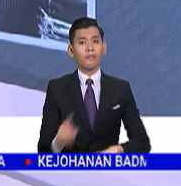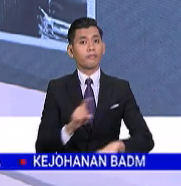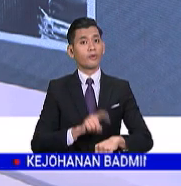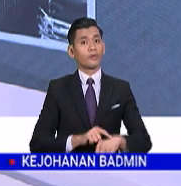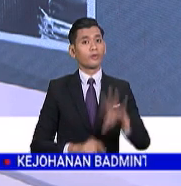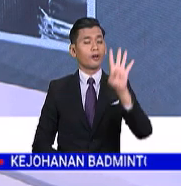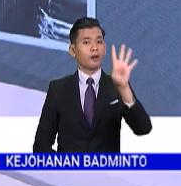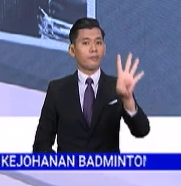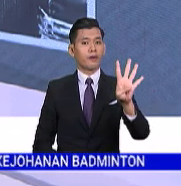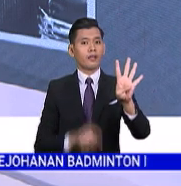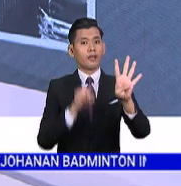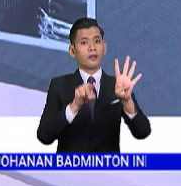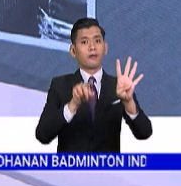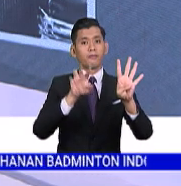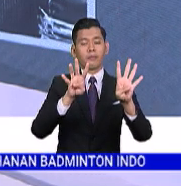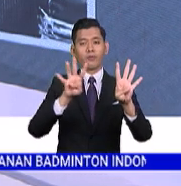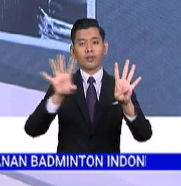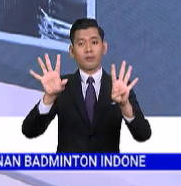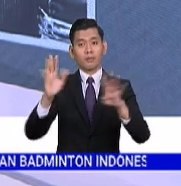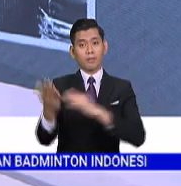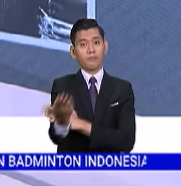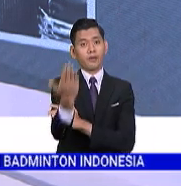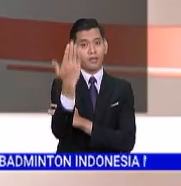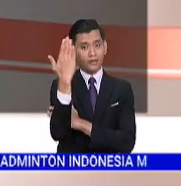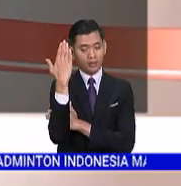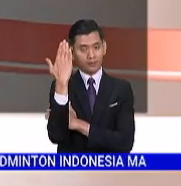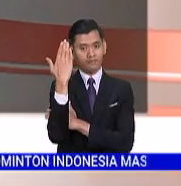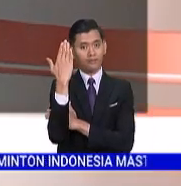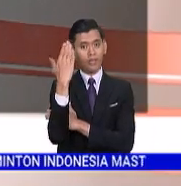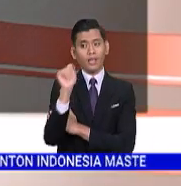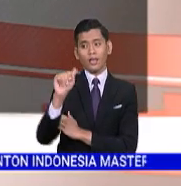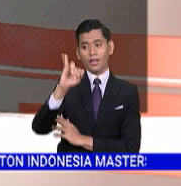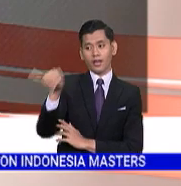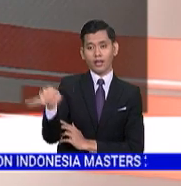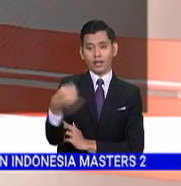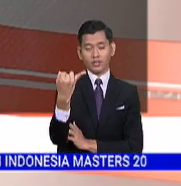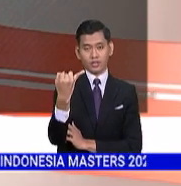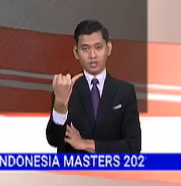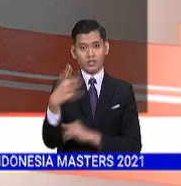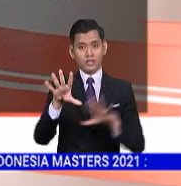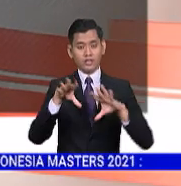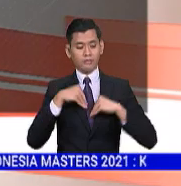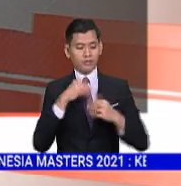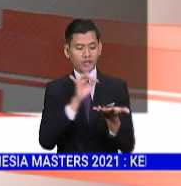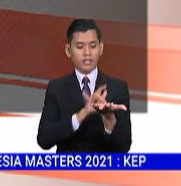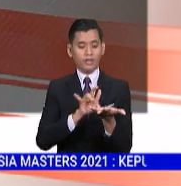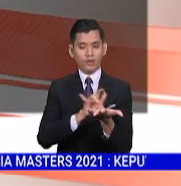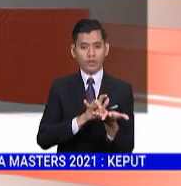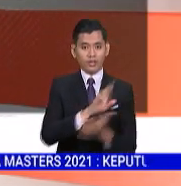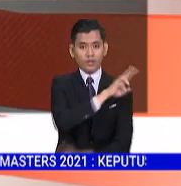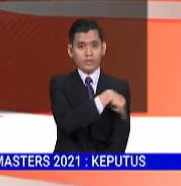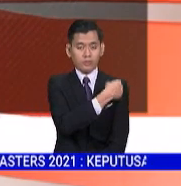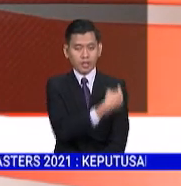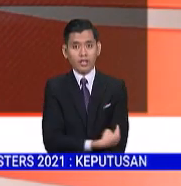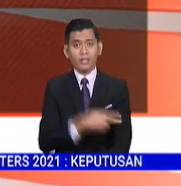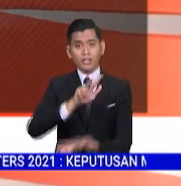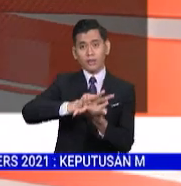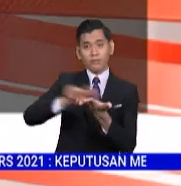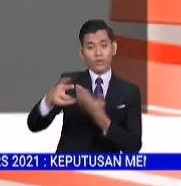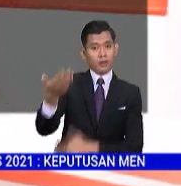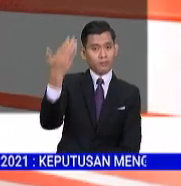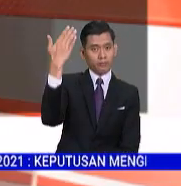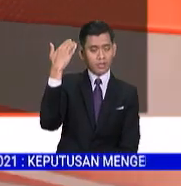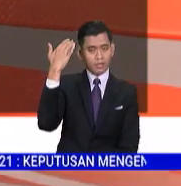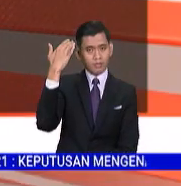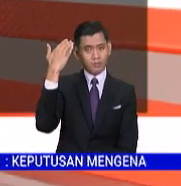pukul 4.05 minit pagi. Allahyarham menerima rawatan di HUS sejak 3 minggu lepas. Jenazah